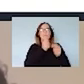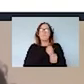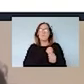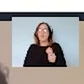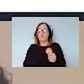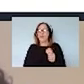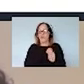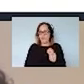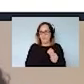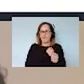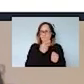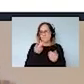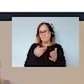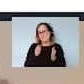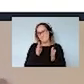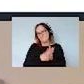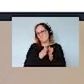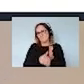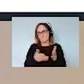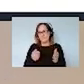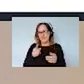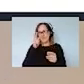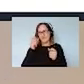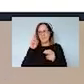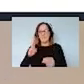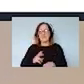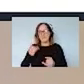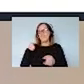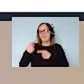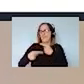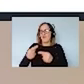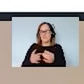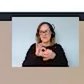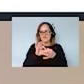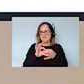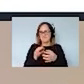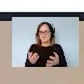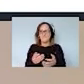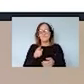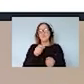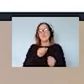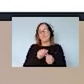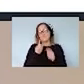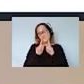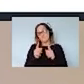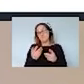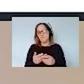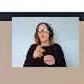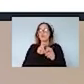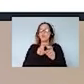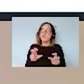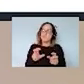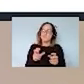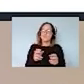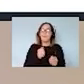że instytucje te są kojarzone tak dosyć tradycyjnie, niesłusznie, czyli